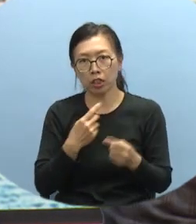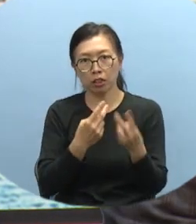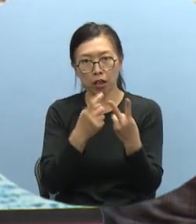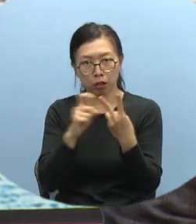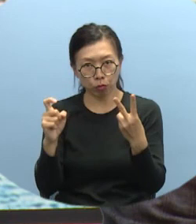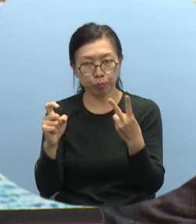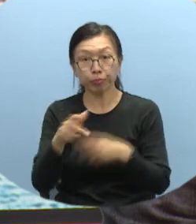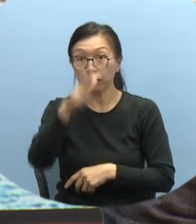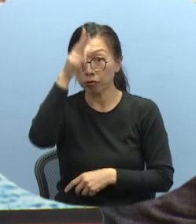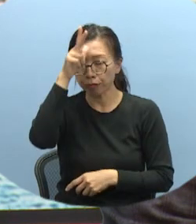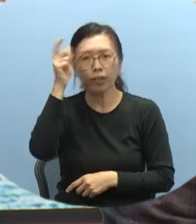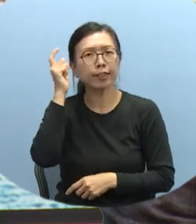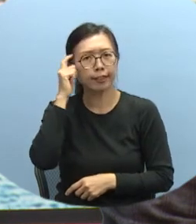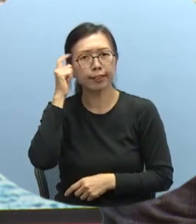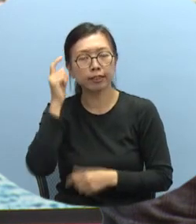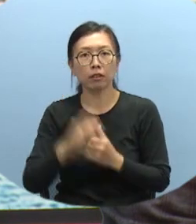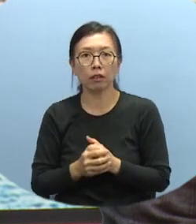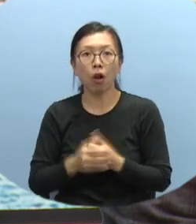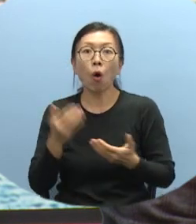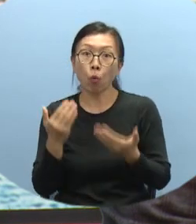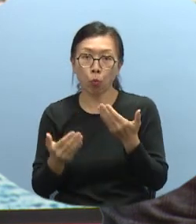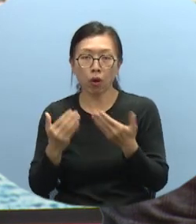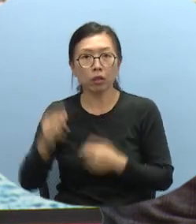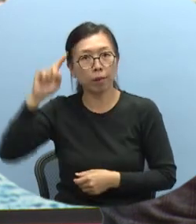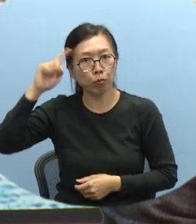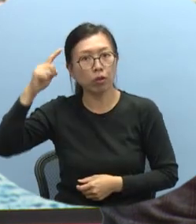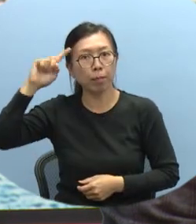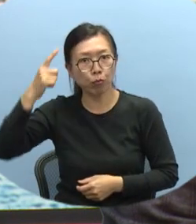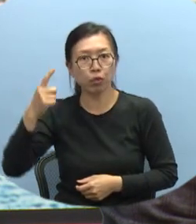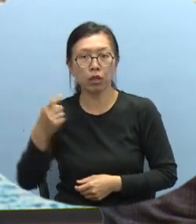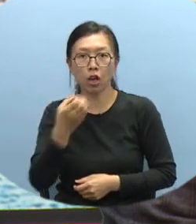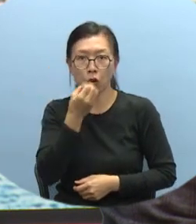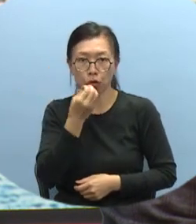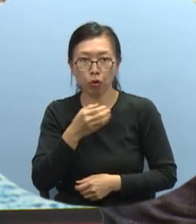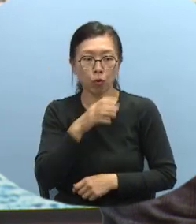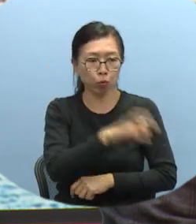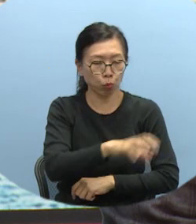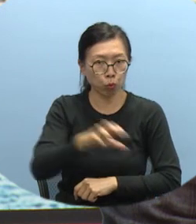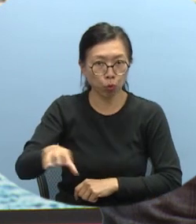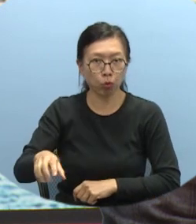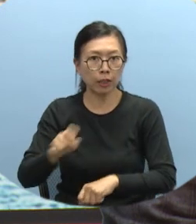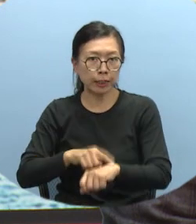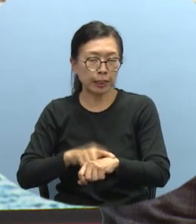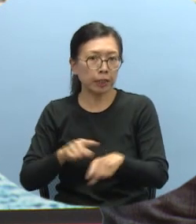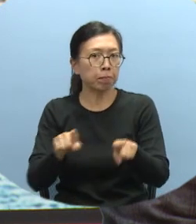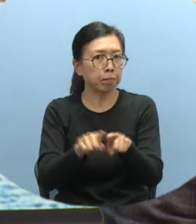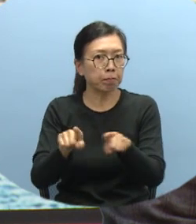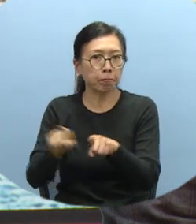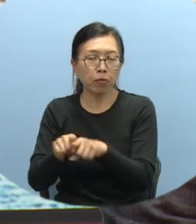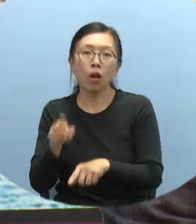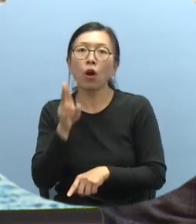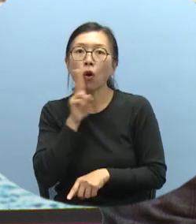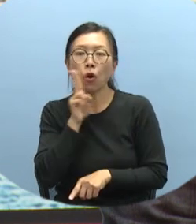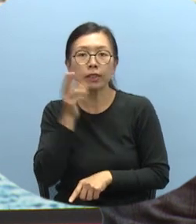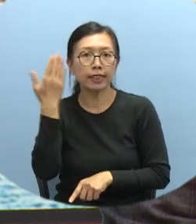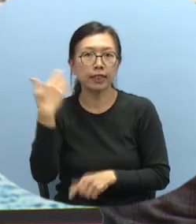政府預期這段期間有機會每日在全港不同的地區同時進行與北角